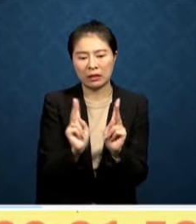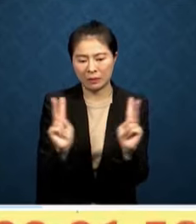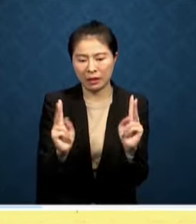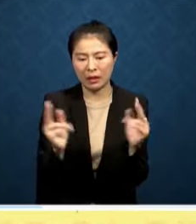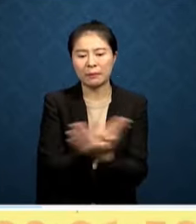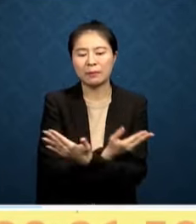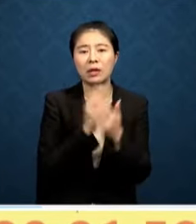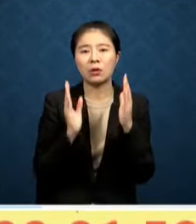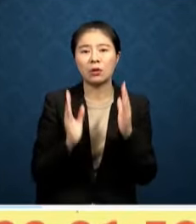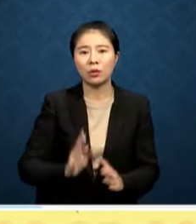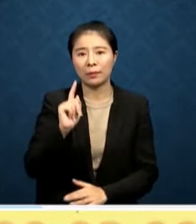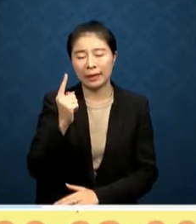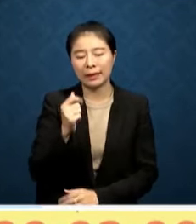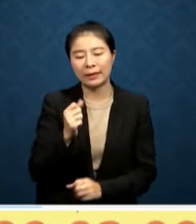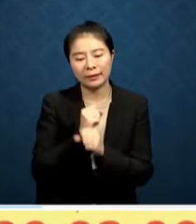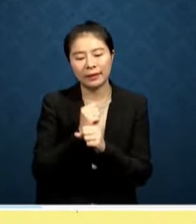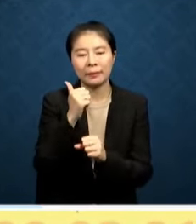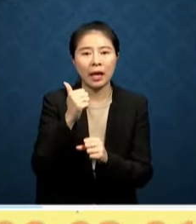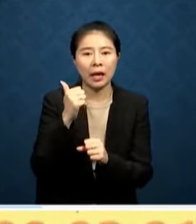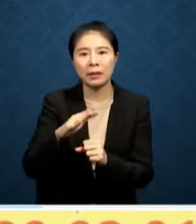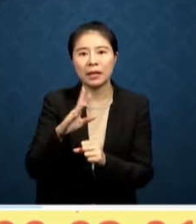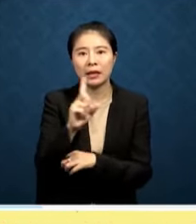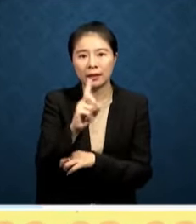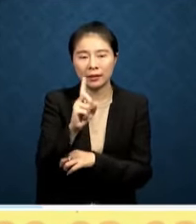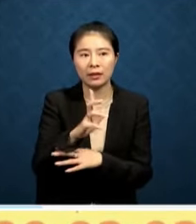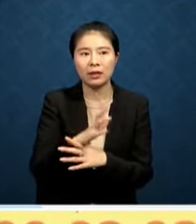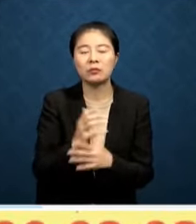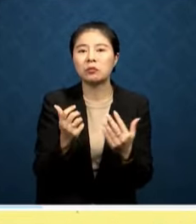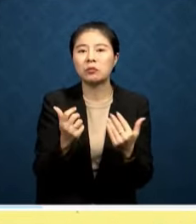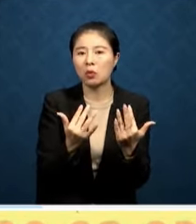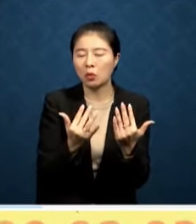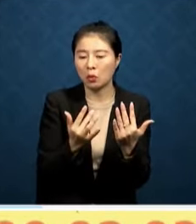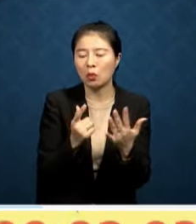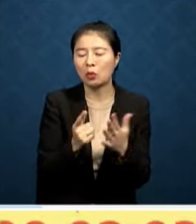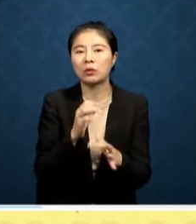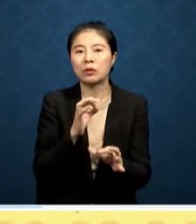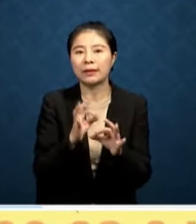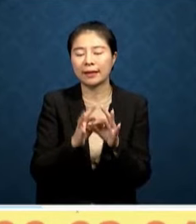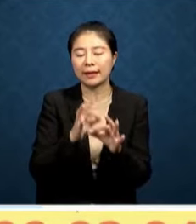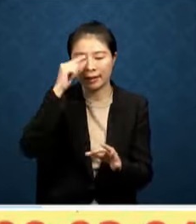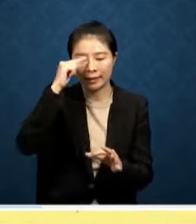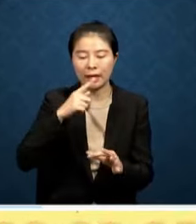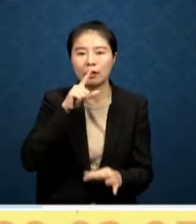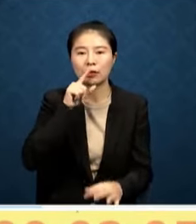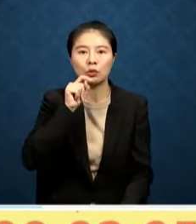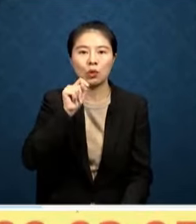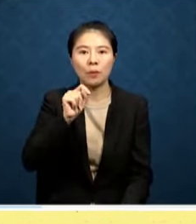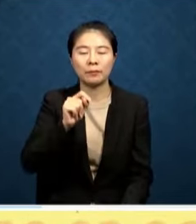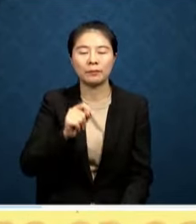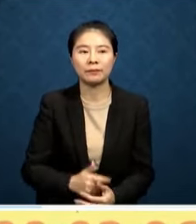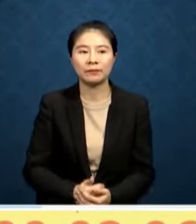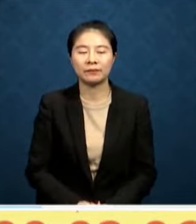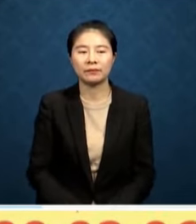ตรงนี้ก็กำลังรอคำตอบอยู่จากธนาคารแห่งประเทศไทยเพราะฉะนั้น